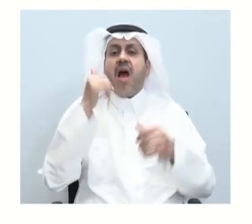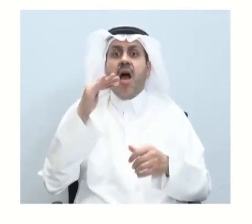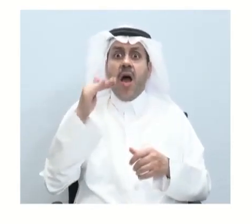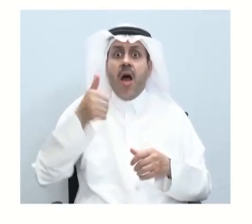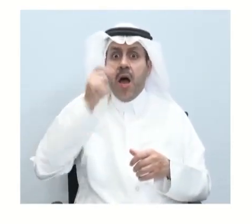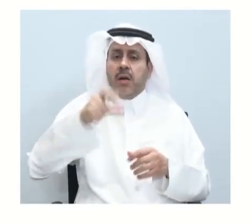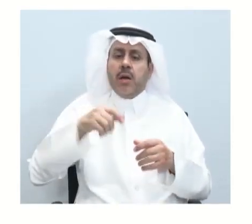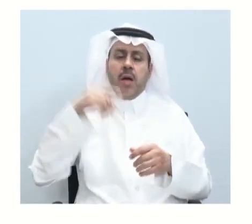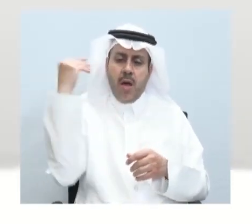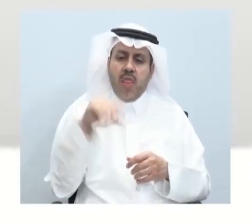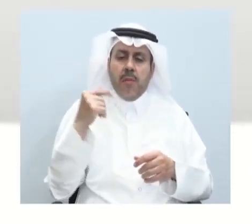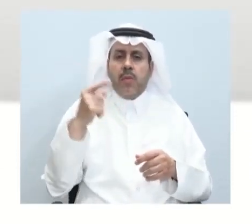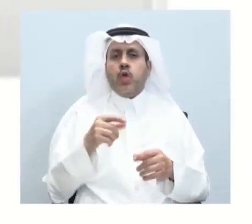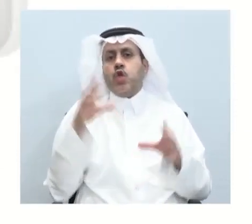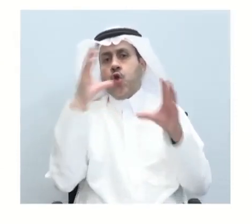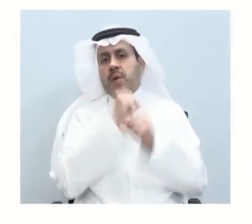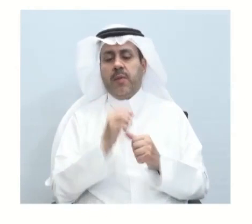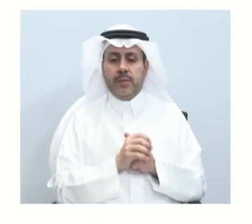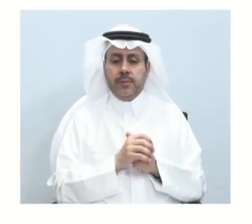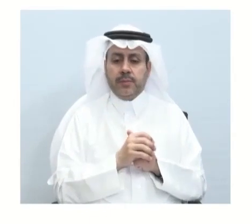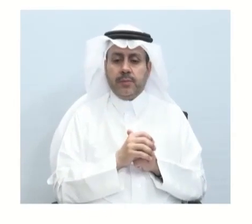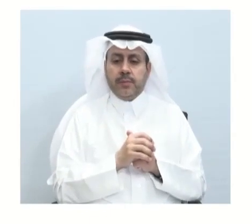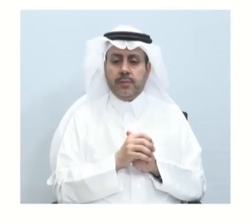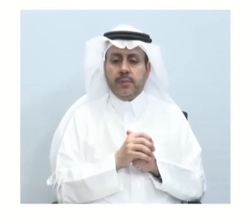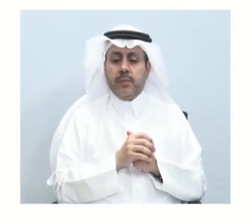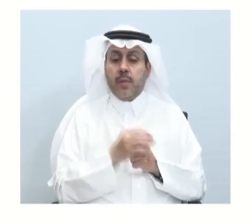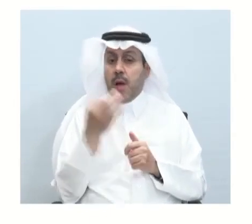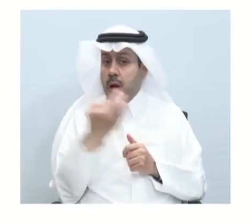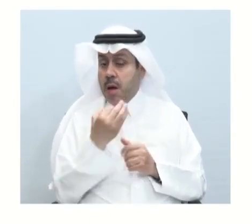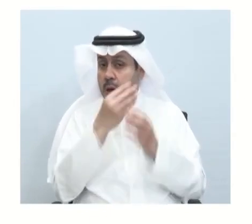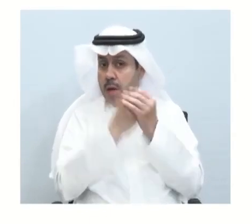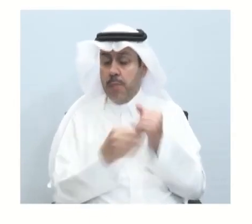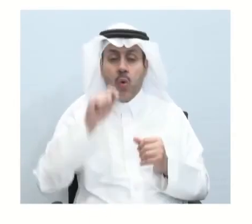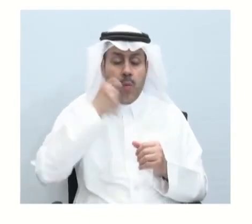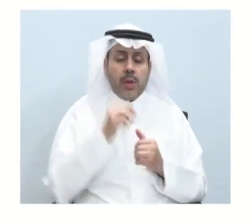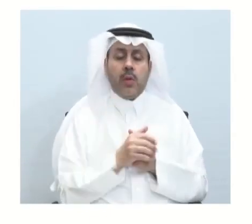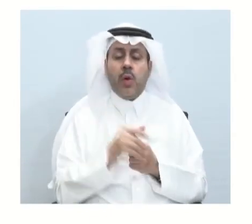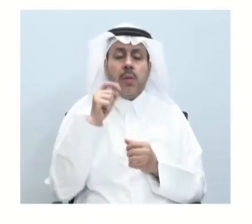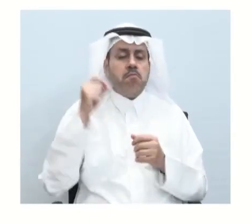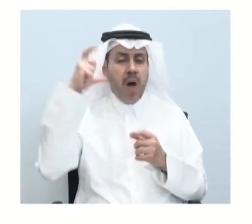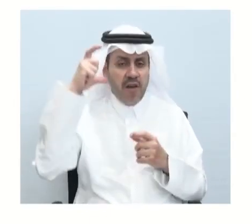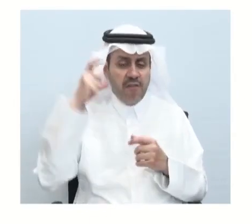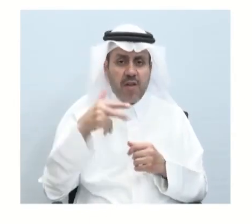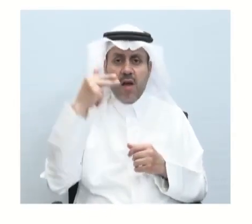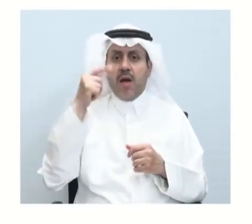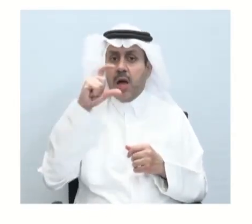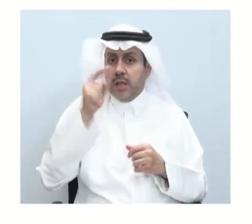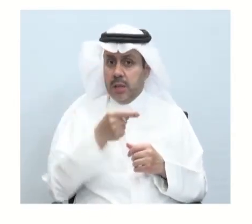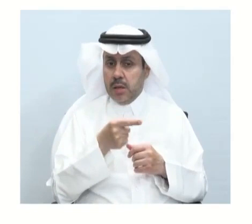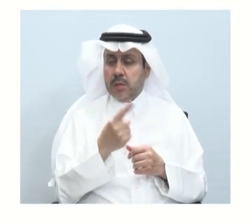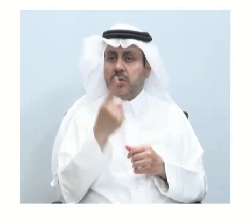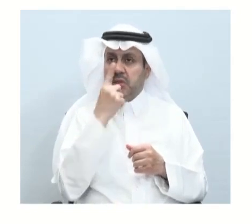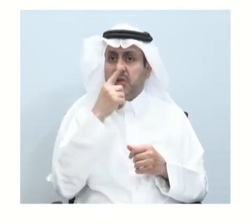الشرعيه ثم قال ابن عمر واني لا اعلم غدرا اعظم من ان يبايع الرجل على بيع الله